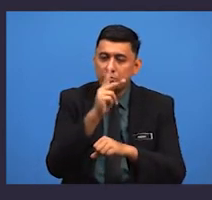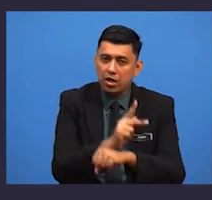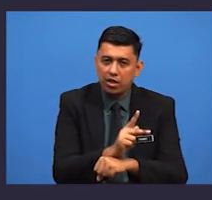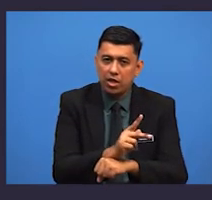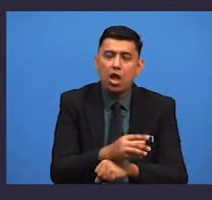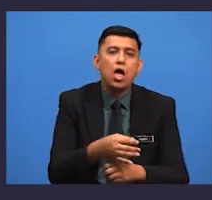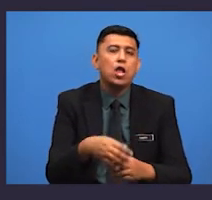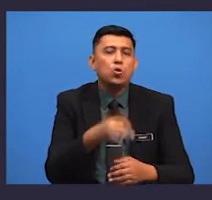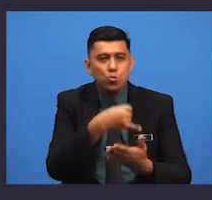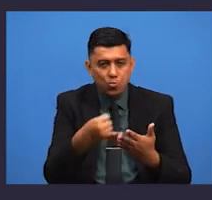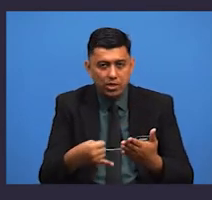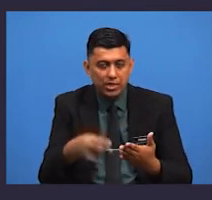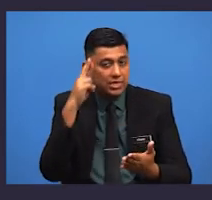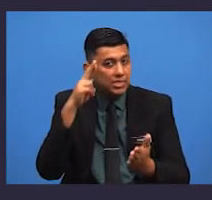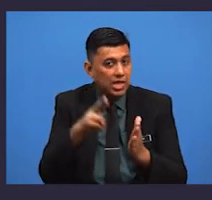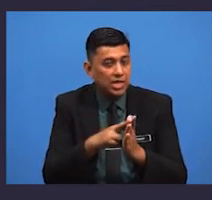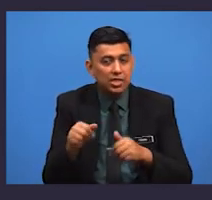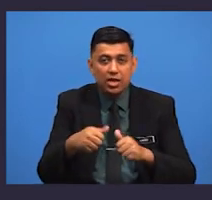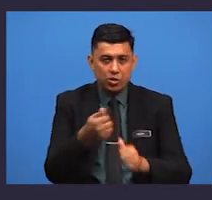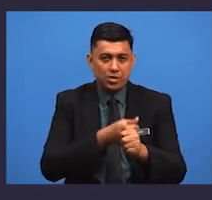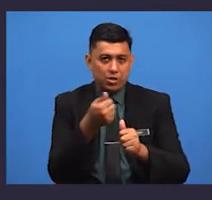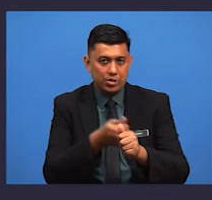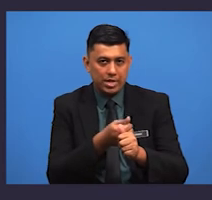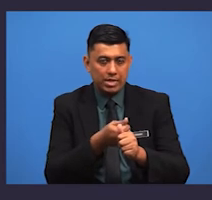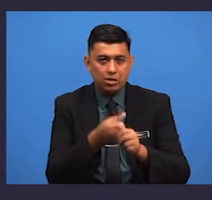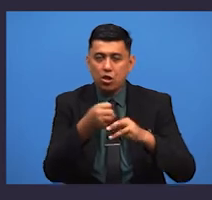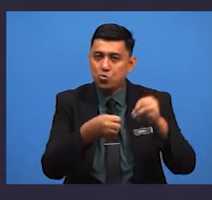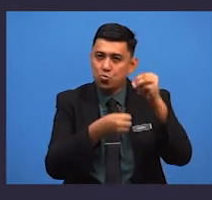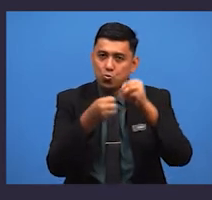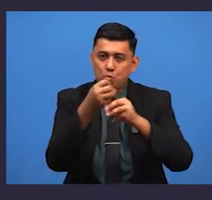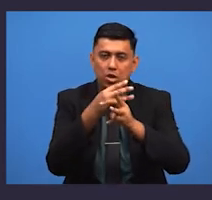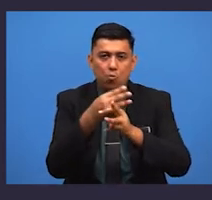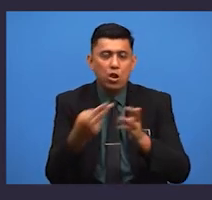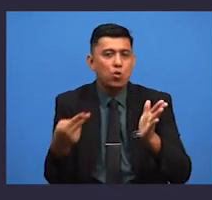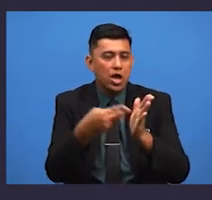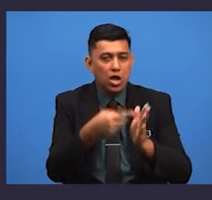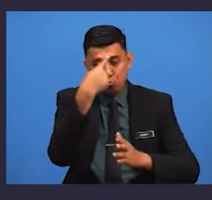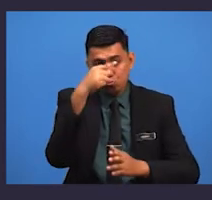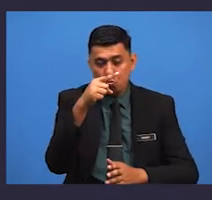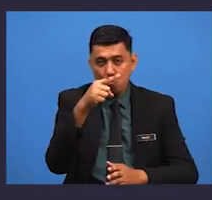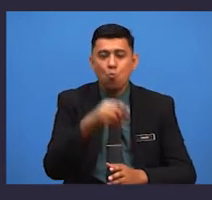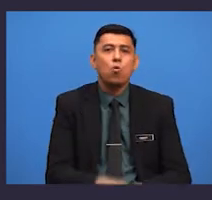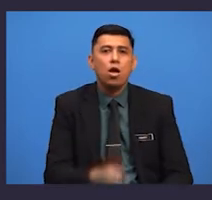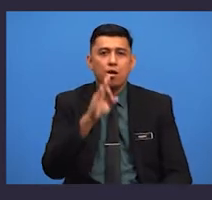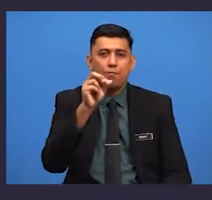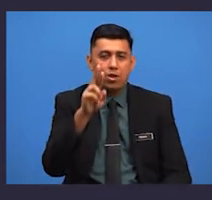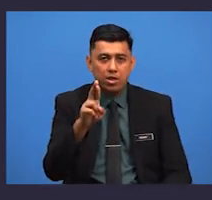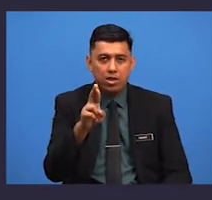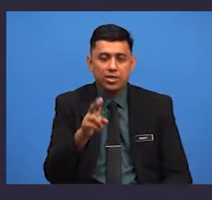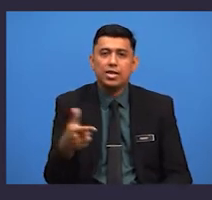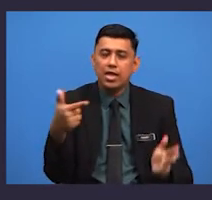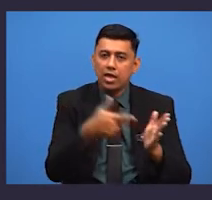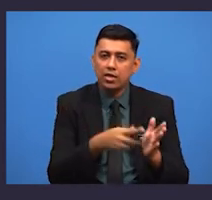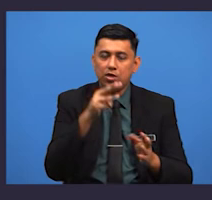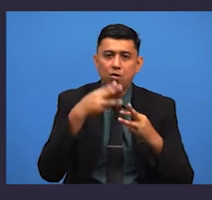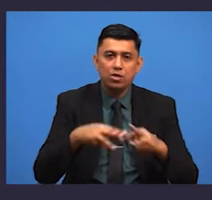dan melukis carta alir setiap struktur kawalan ulangan untuk for, selagi